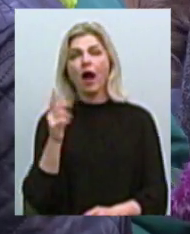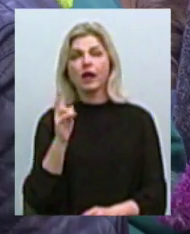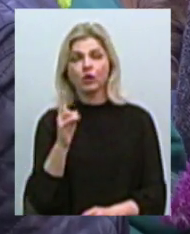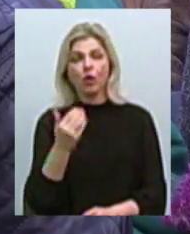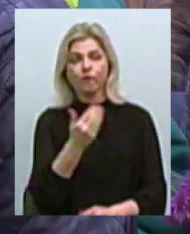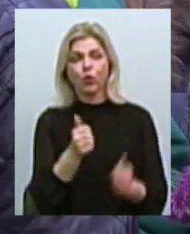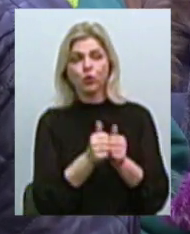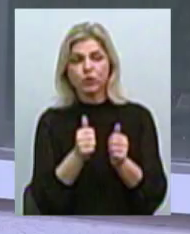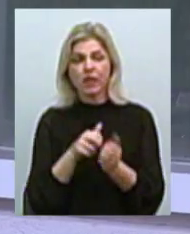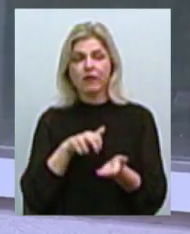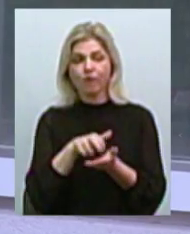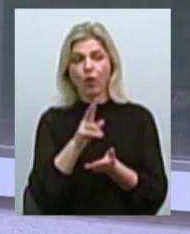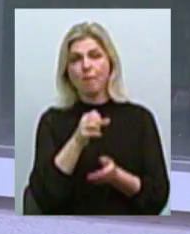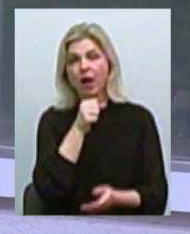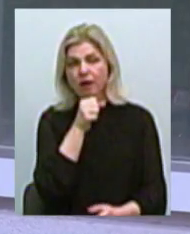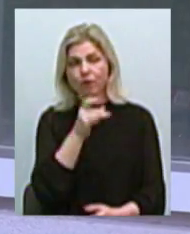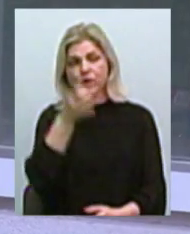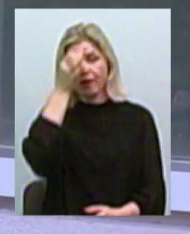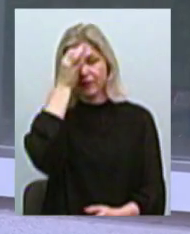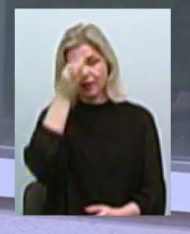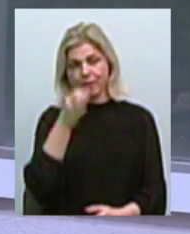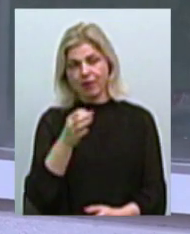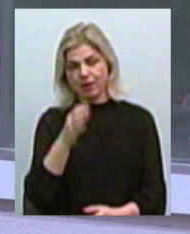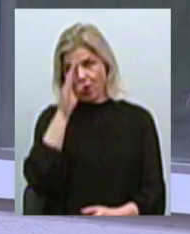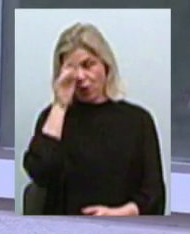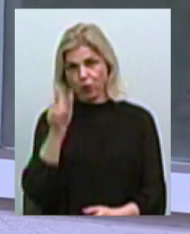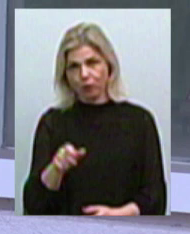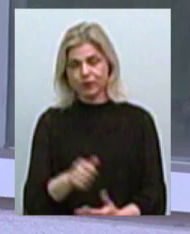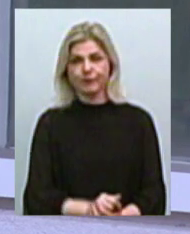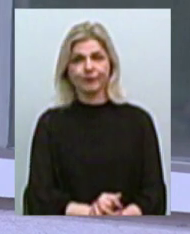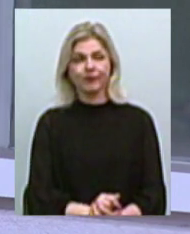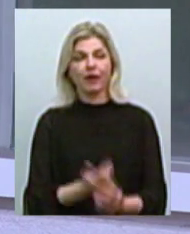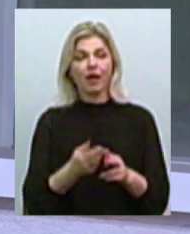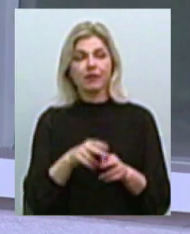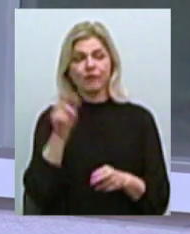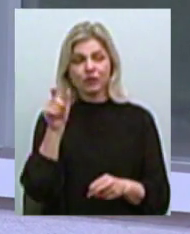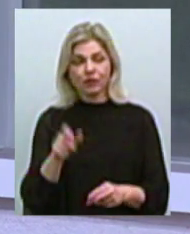мікрофону та згадували хлопця. Я цього чоловіка знав з дитинства.